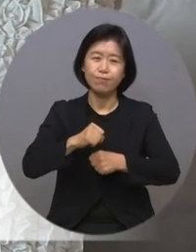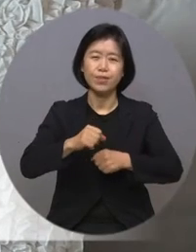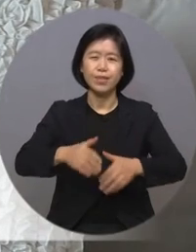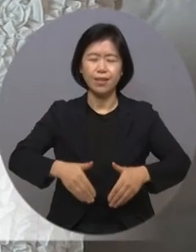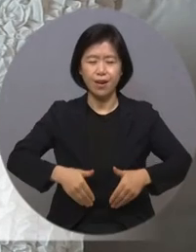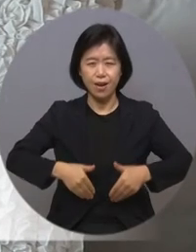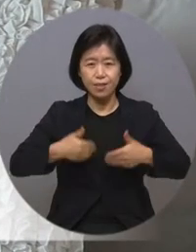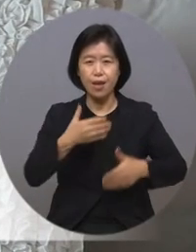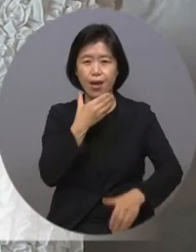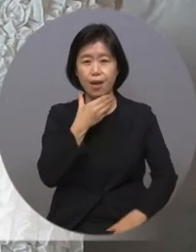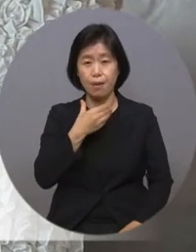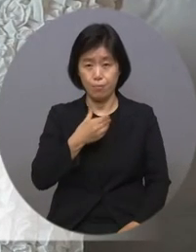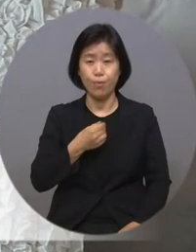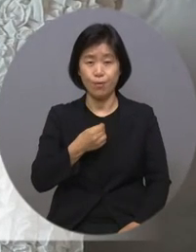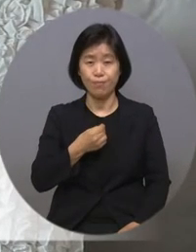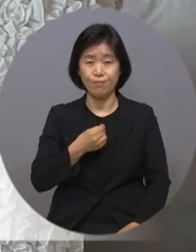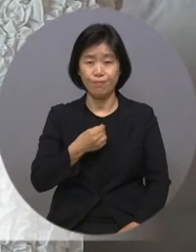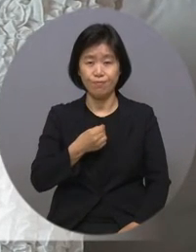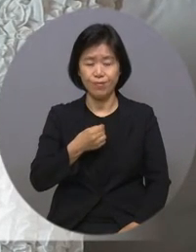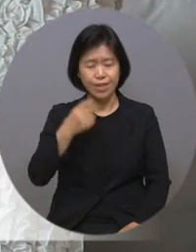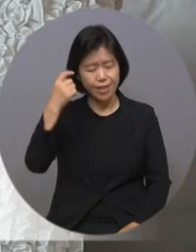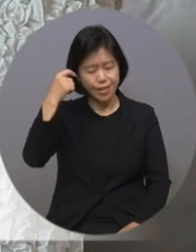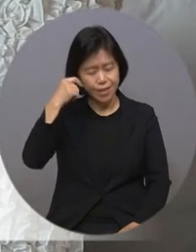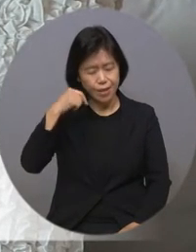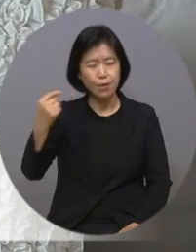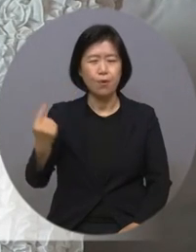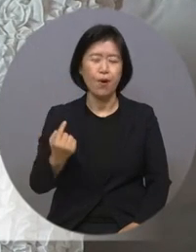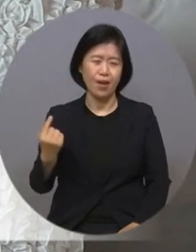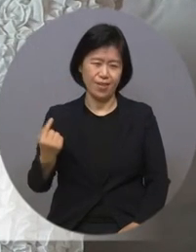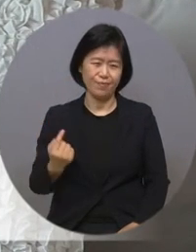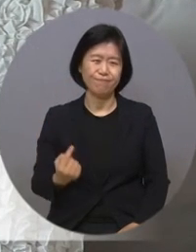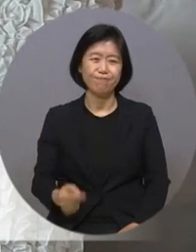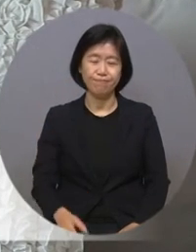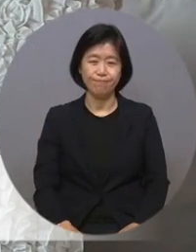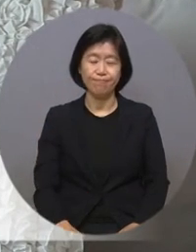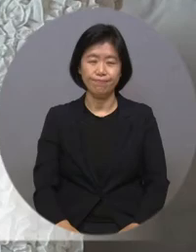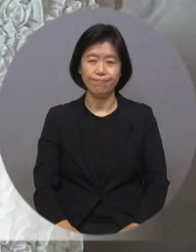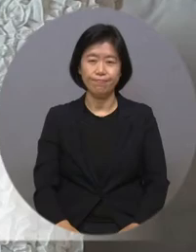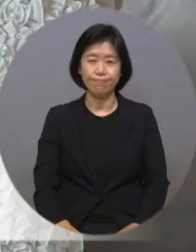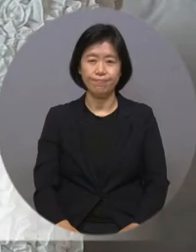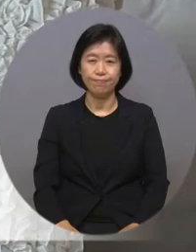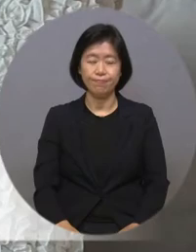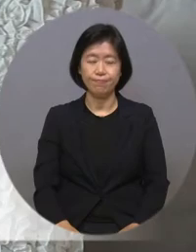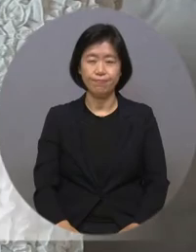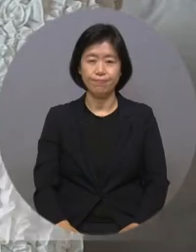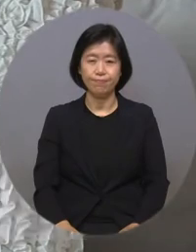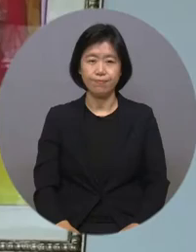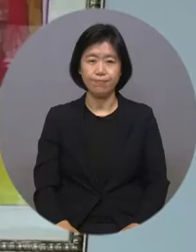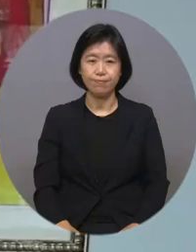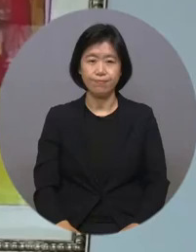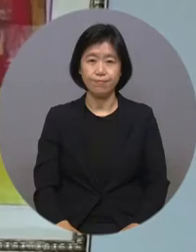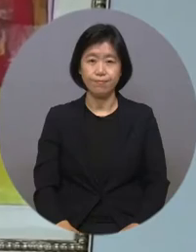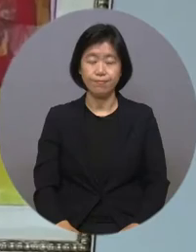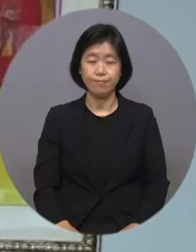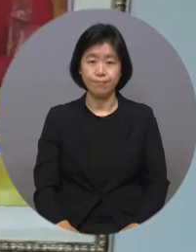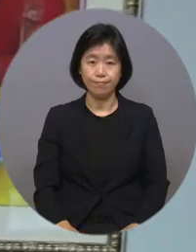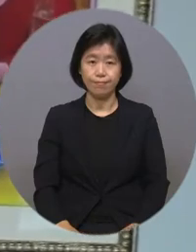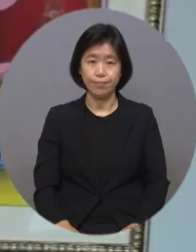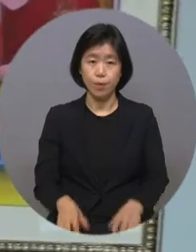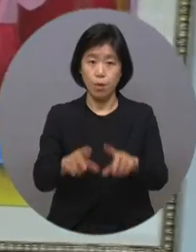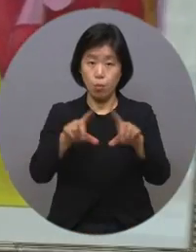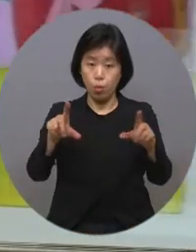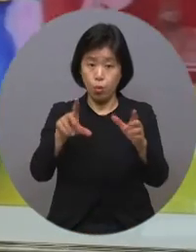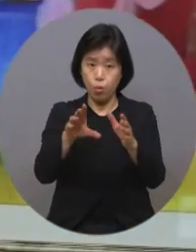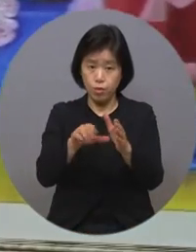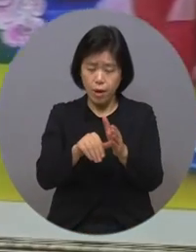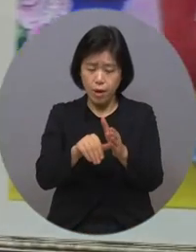걸 느끼고 행복, 그것도 따뜻한 행복을 많이 이렇게 보듬고 가는 느낌입니다. 일상의